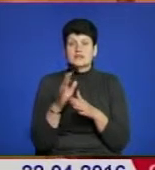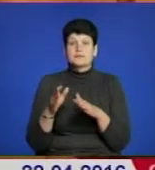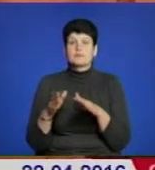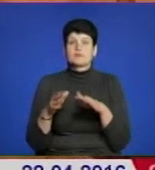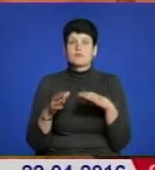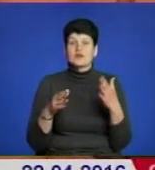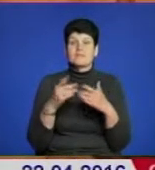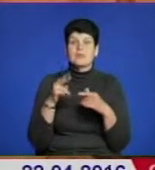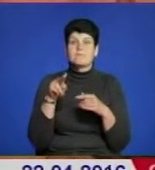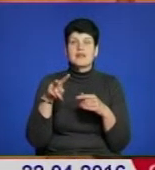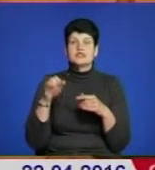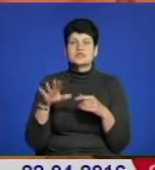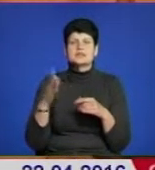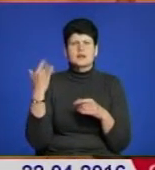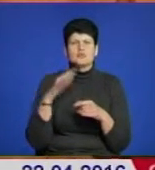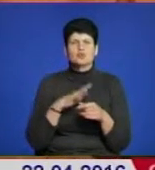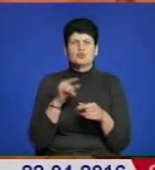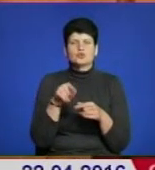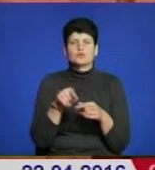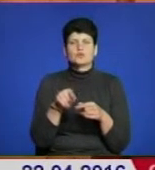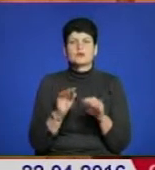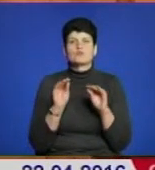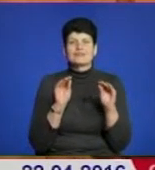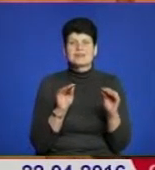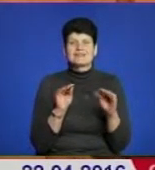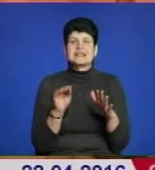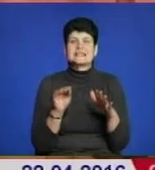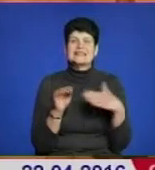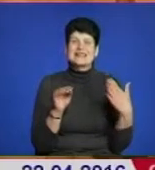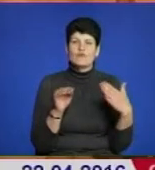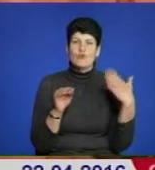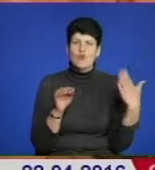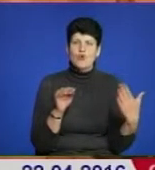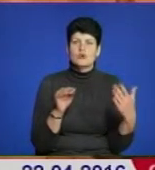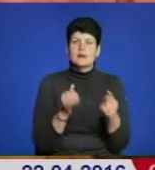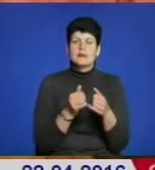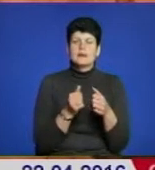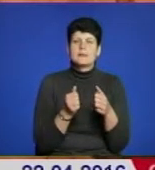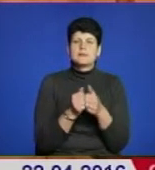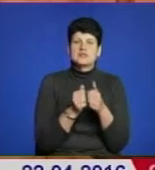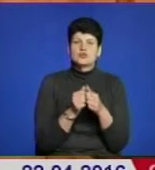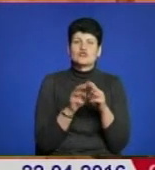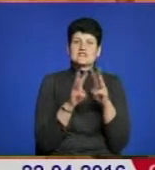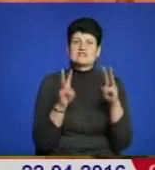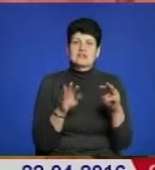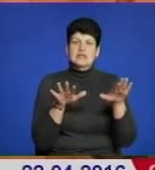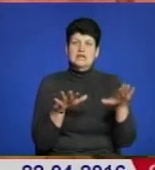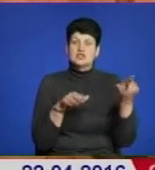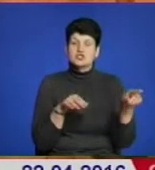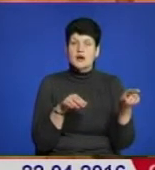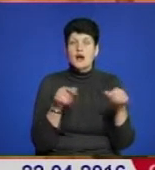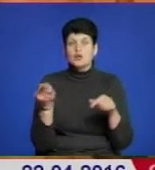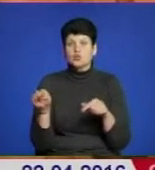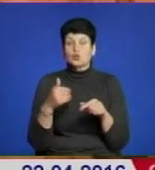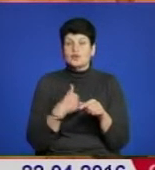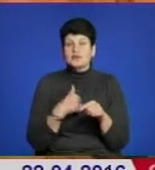є плащаниця, яка тут колись була. Ми поставили із того боку, з лівого боку, ближче до святилища, тому що там є святилище. А тут хотілося